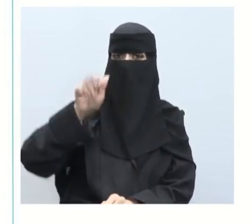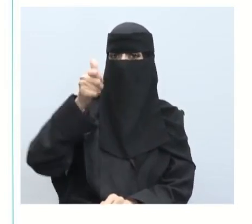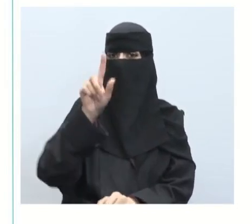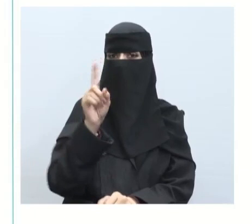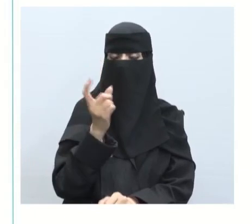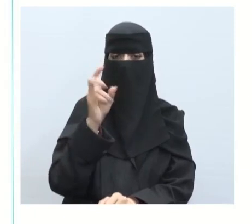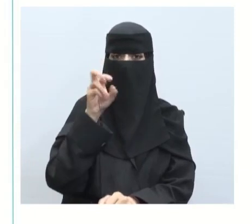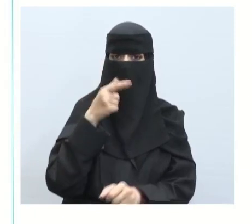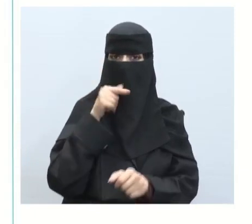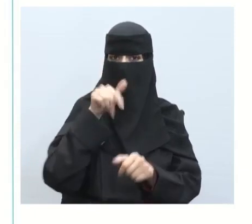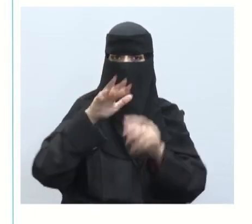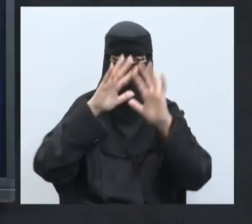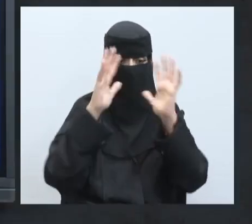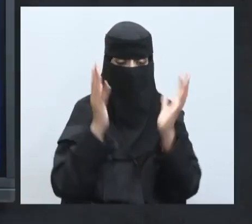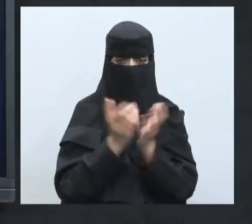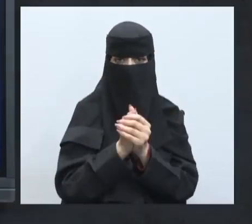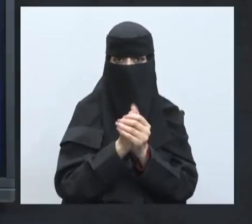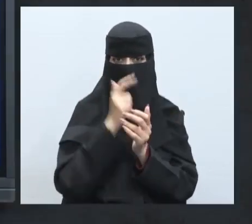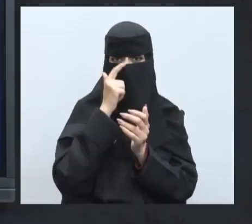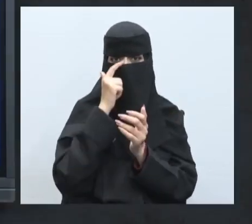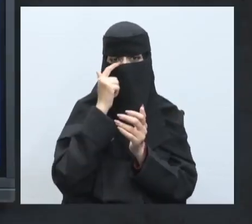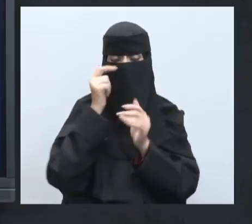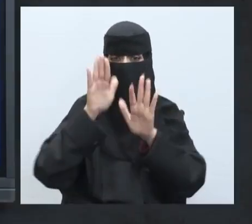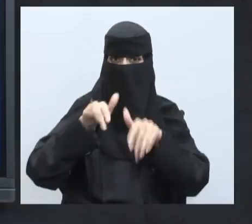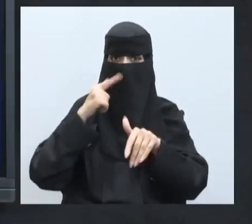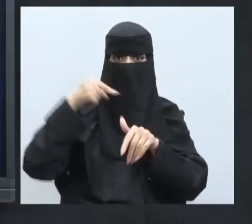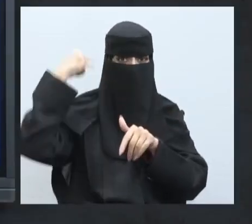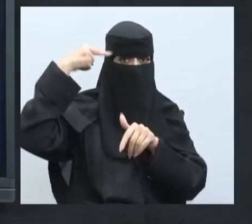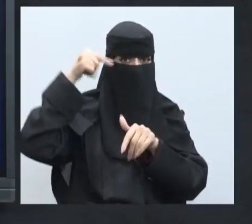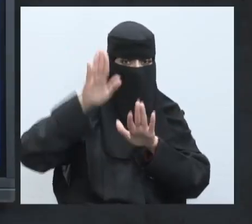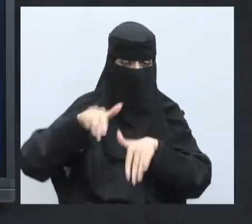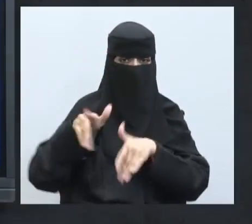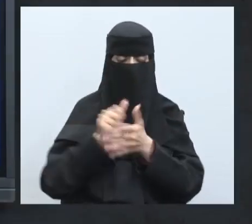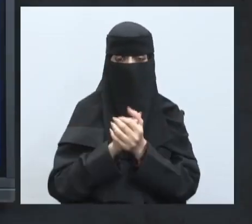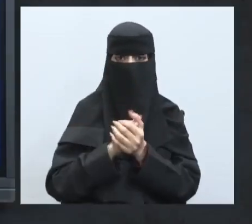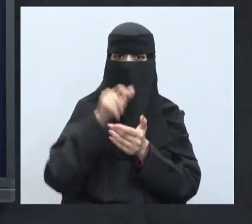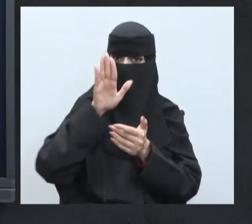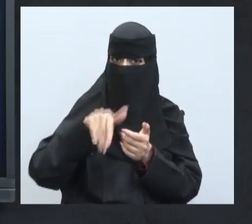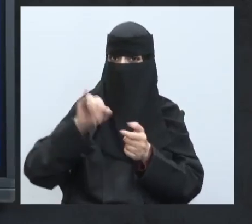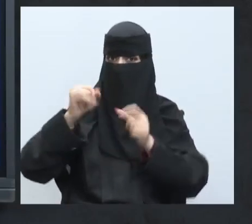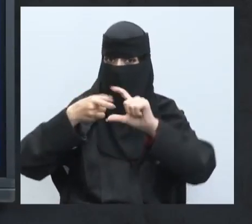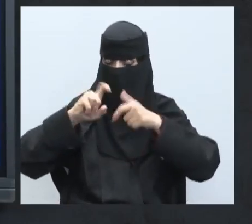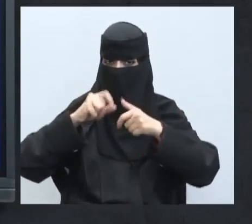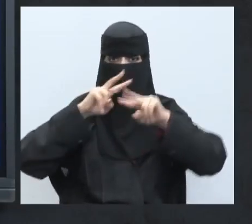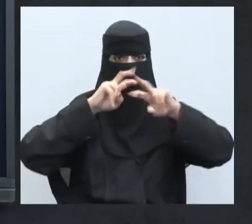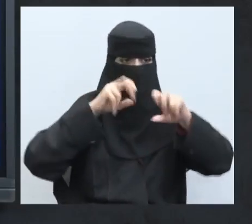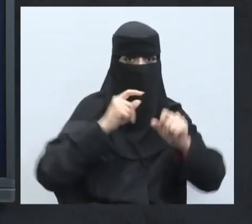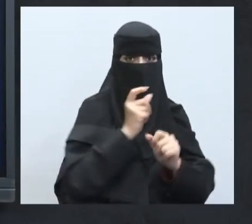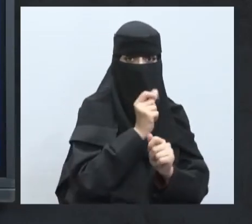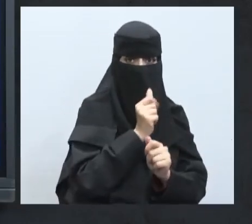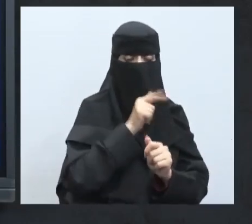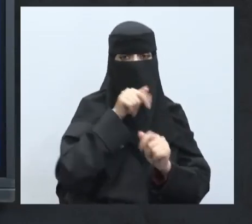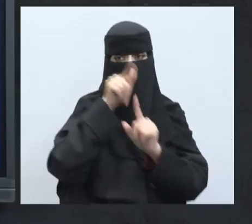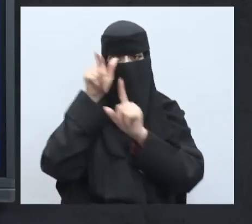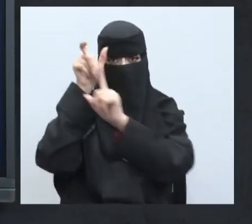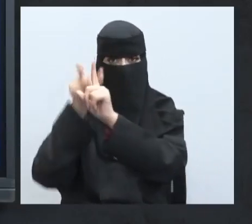نحن تحدثنا عن الحاله وذكرنا هذه لتجعلنا نفكر في الوضع لدينا منظمه تبحث عن ربح وتقدمت لها